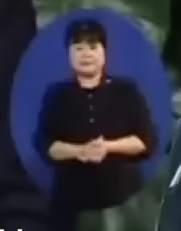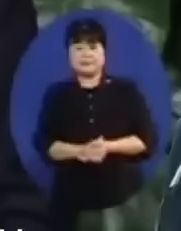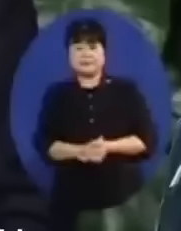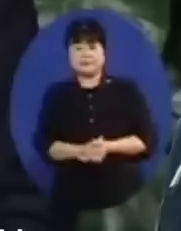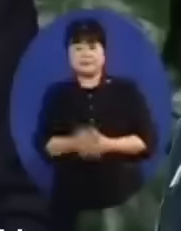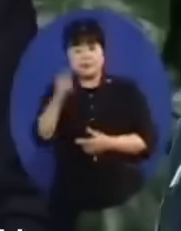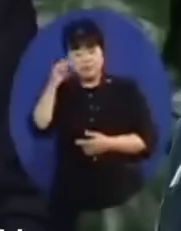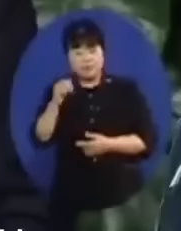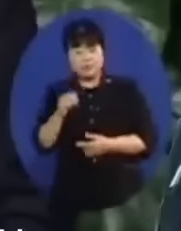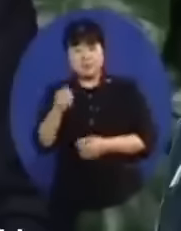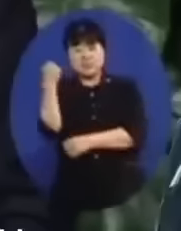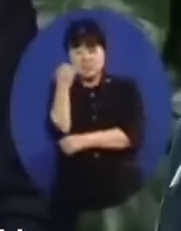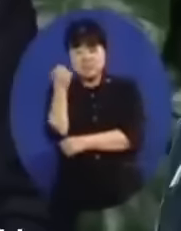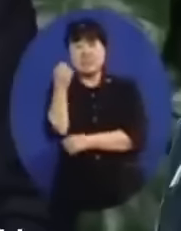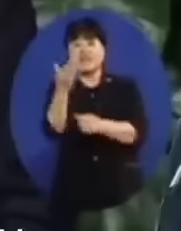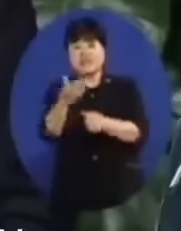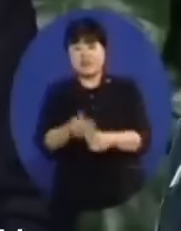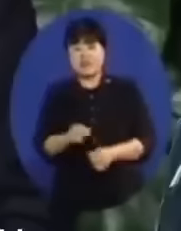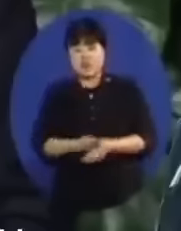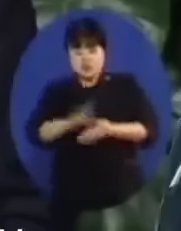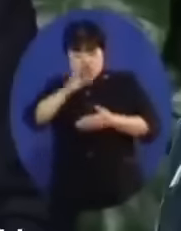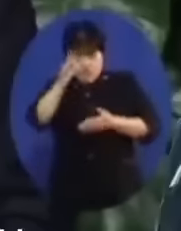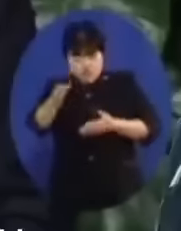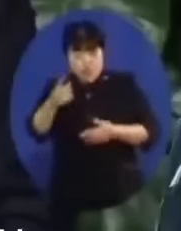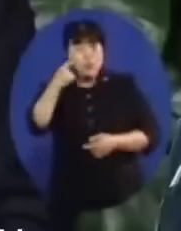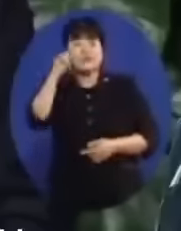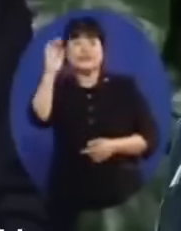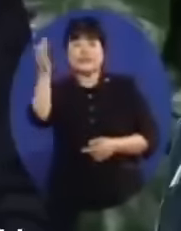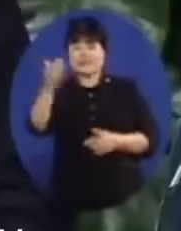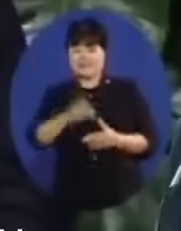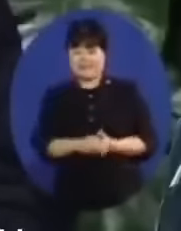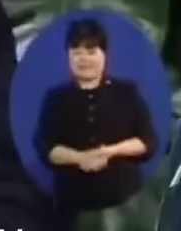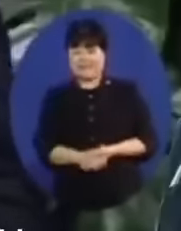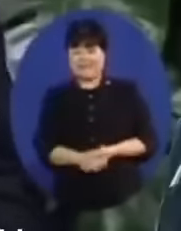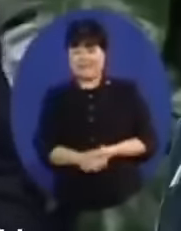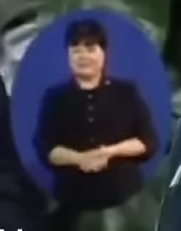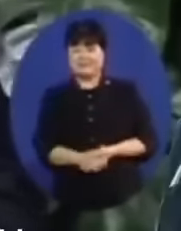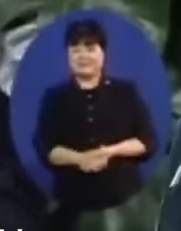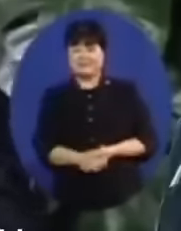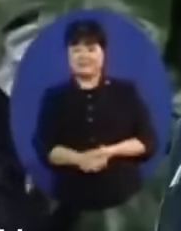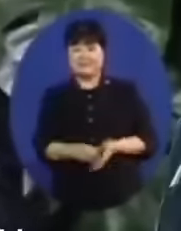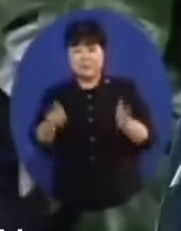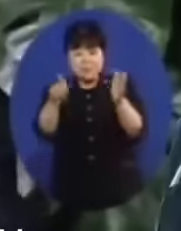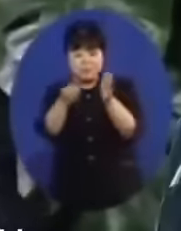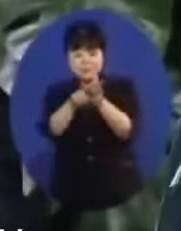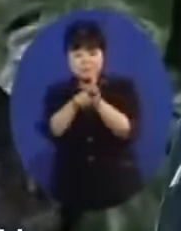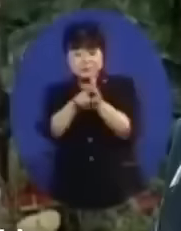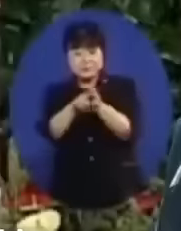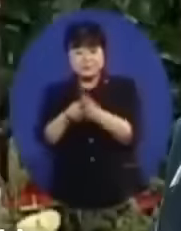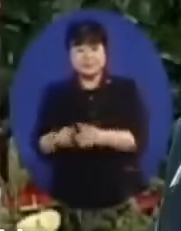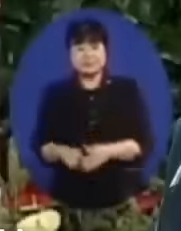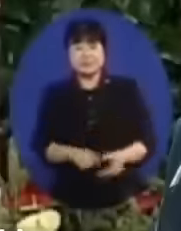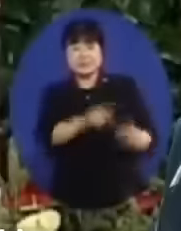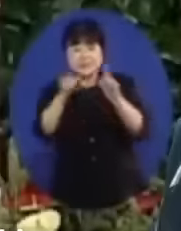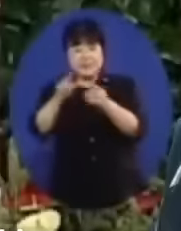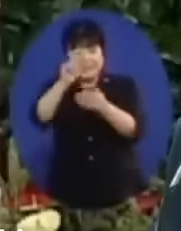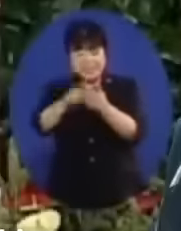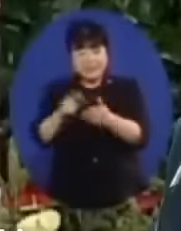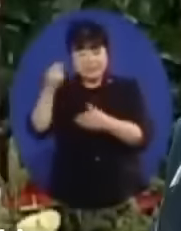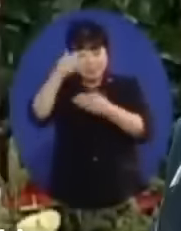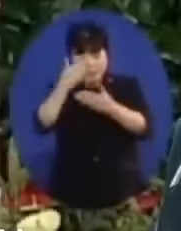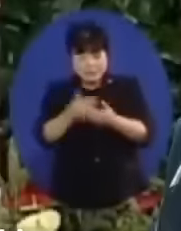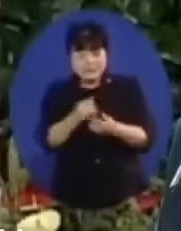그는 미국을 뒤에 흔들었습니다. D.L. 무디 목사라면 유명하지요. 믿음을 생활화할 때 성령받은